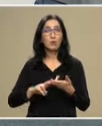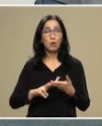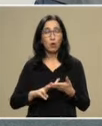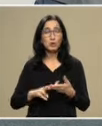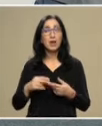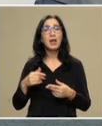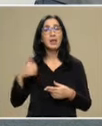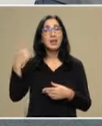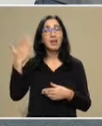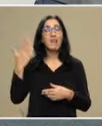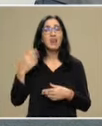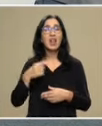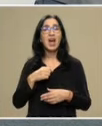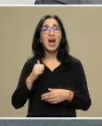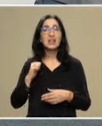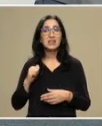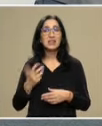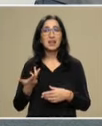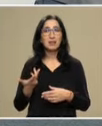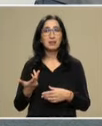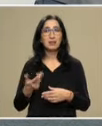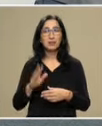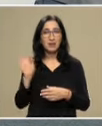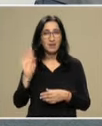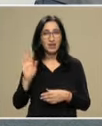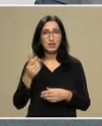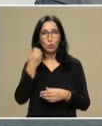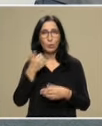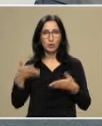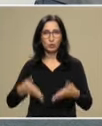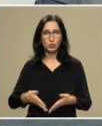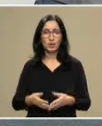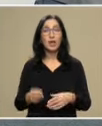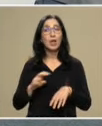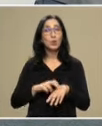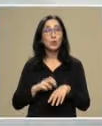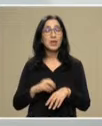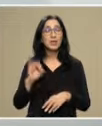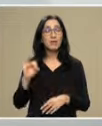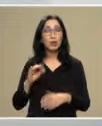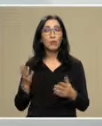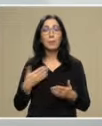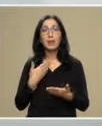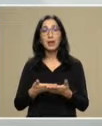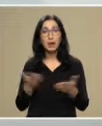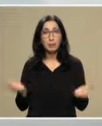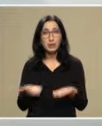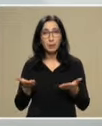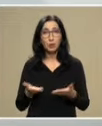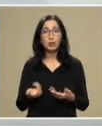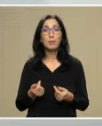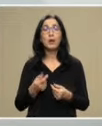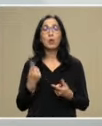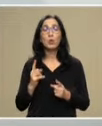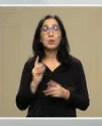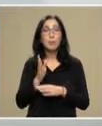главен асистент Петя Стефанова. Здравейте и добре дошли в нашето студио. Здравейте. Доцент Иванова, предлагам да започнем с вас. Кажете ни,